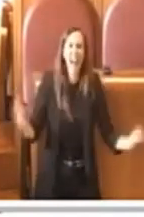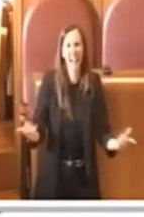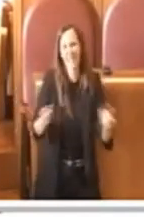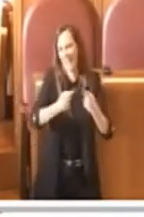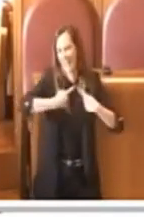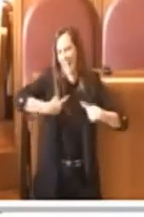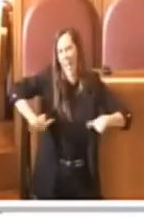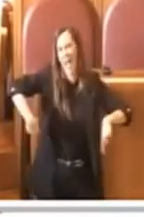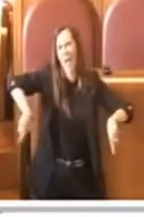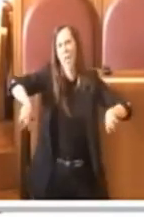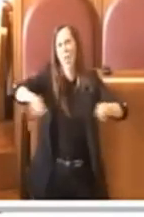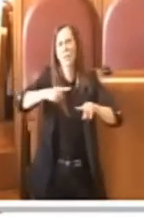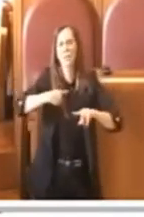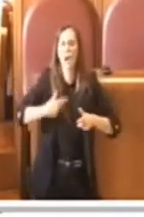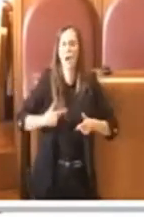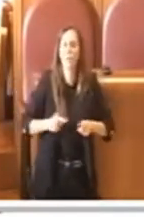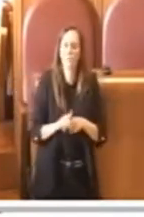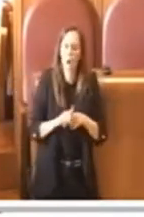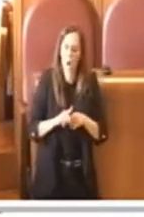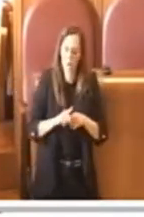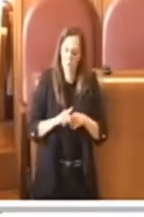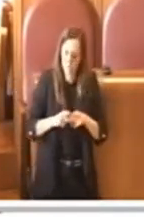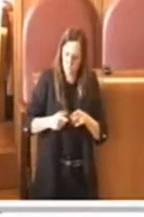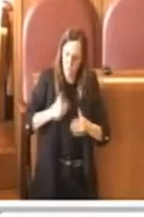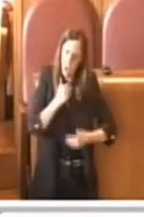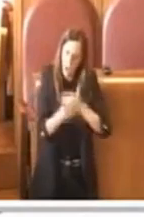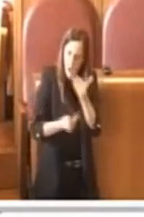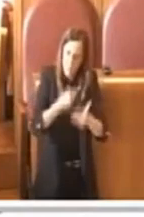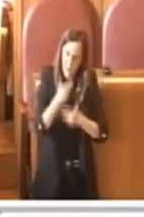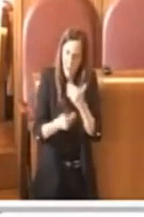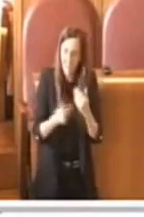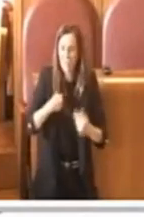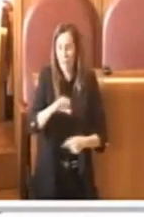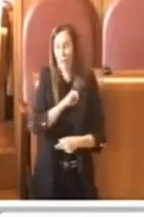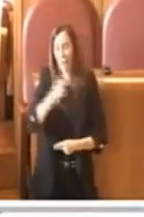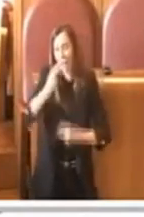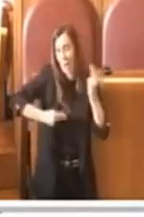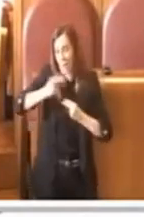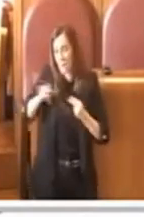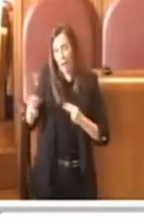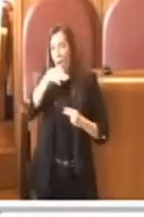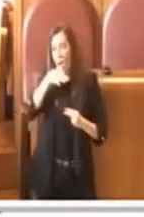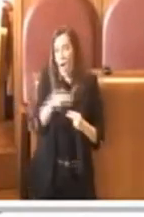stiamo lanciando e che credo questa amministrazione abbia tutte le